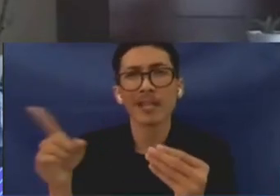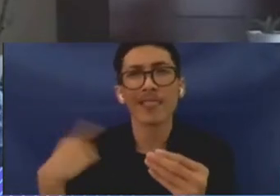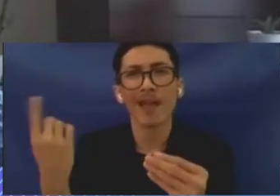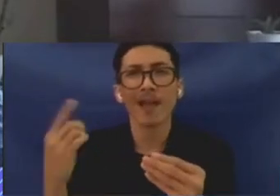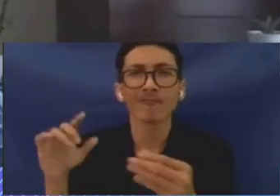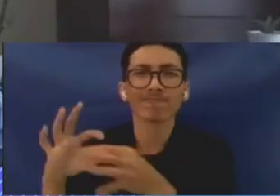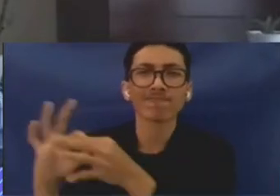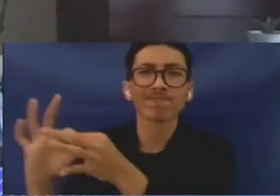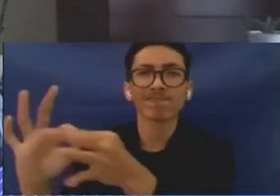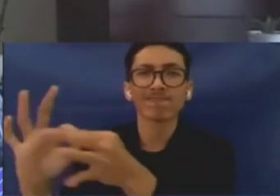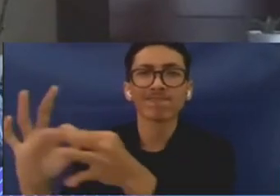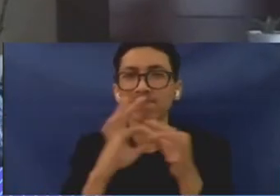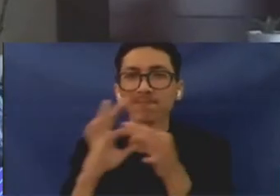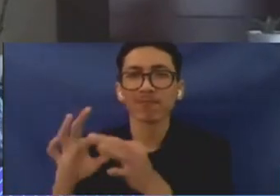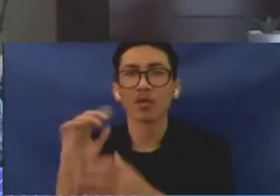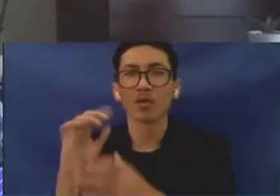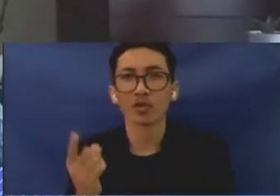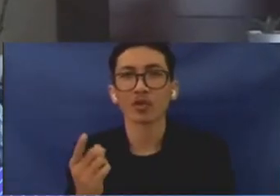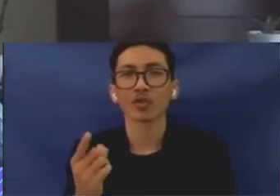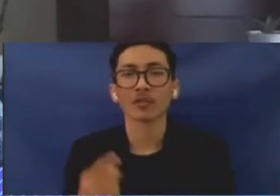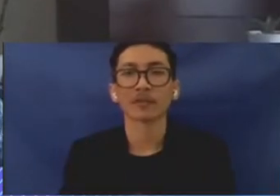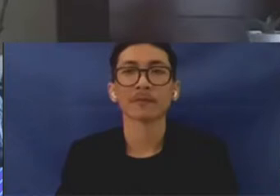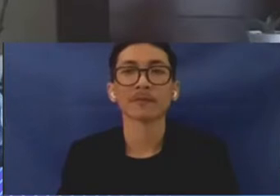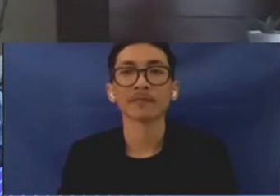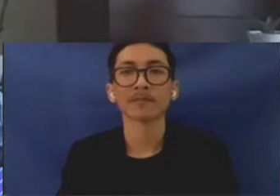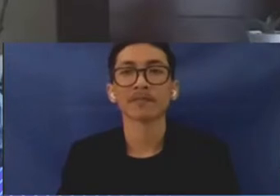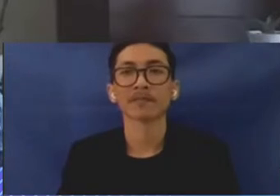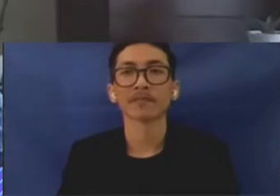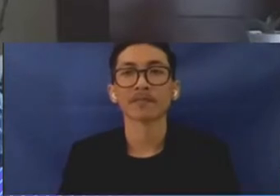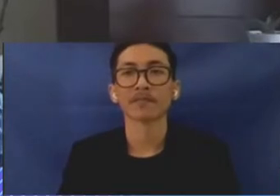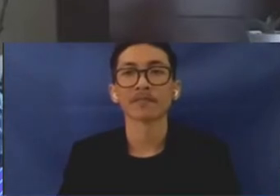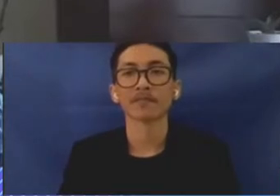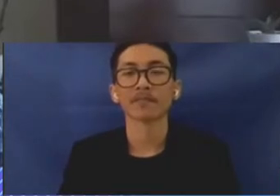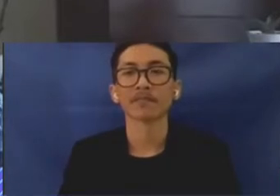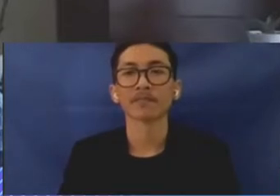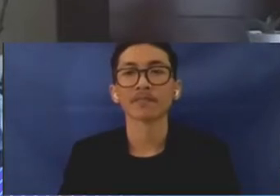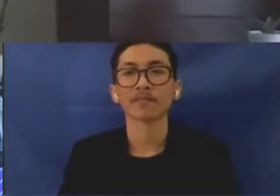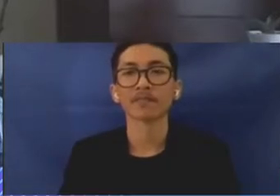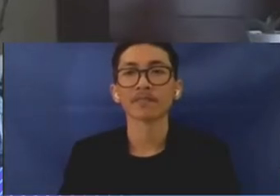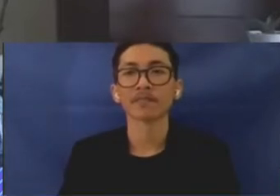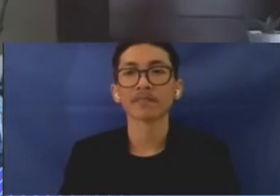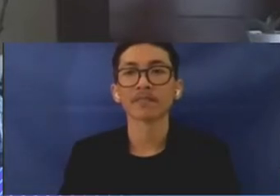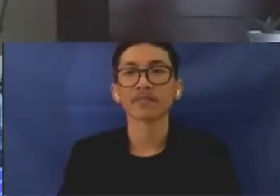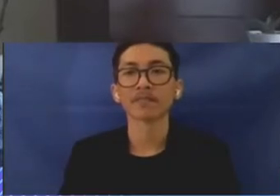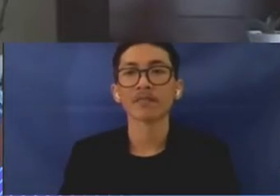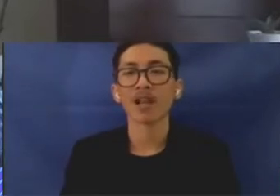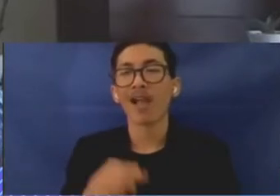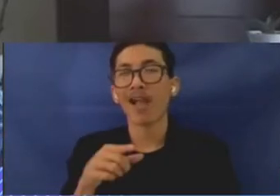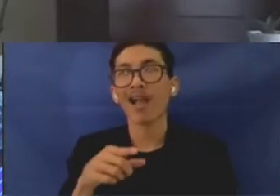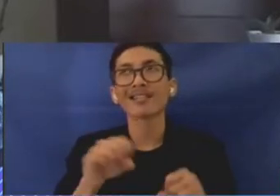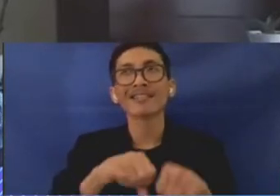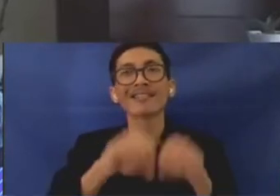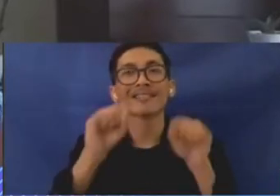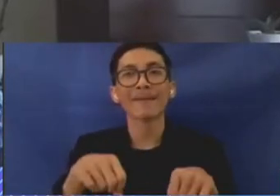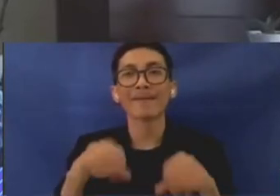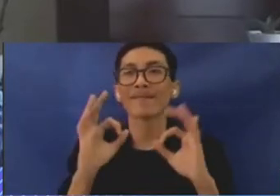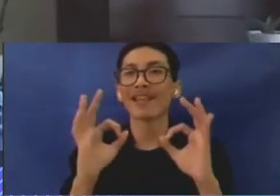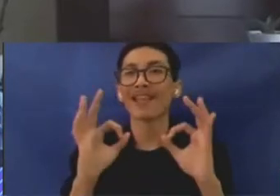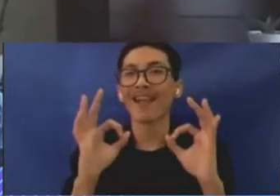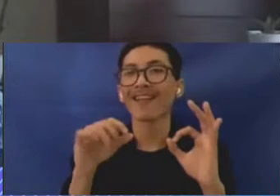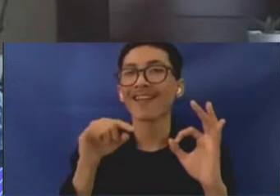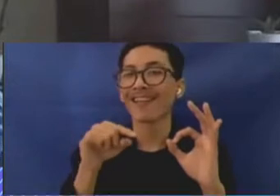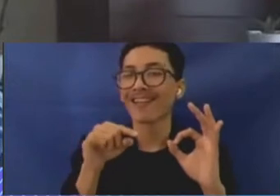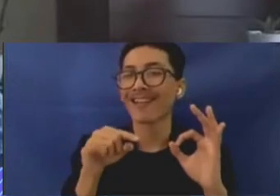dengan penyandang disabilitas fisik. Di dalam sistem pendidikan kita yang kadang-kadang